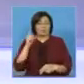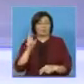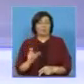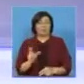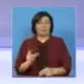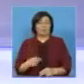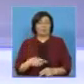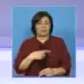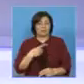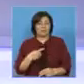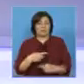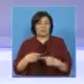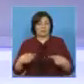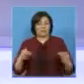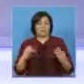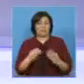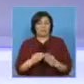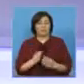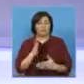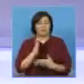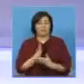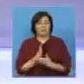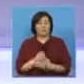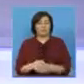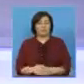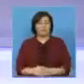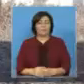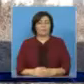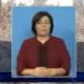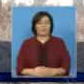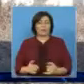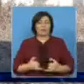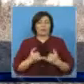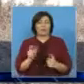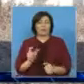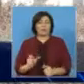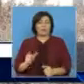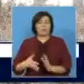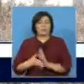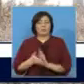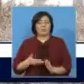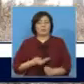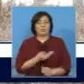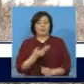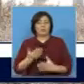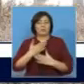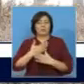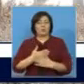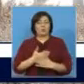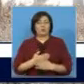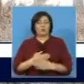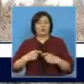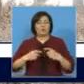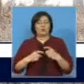актюбинцы, представляющие разные сферы и направления. Уважаемые актюбинцы, призываю вас к помощи в борьбе